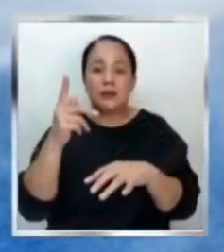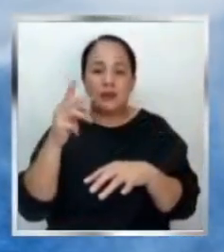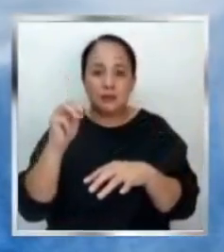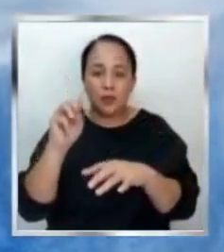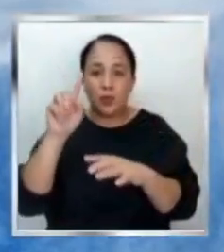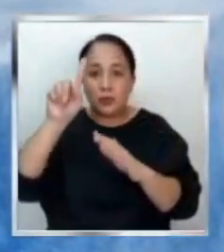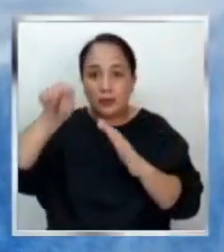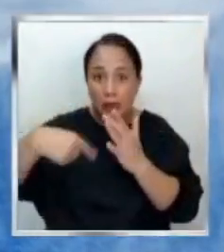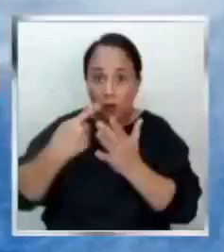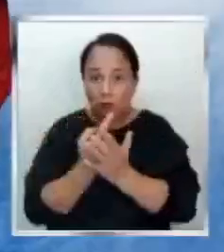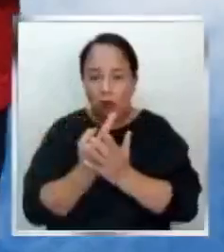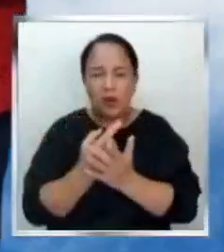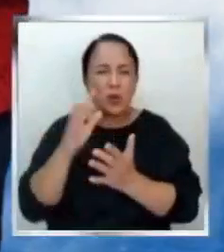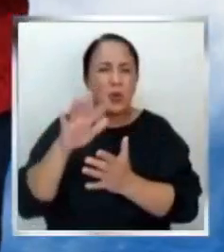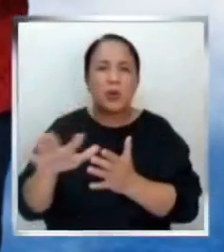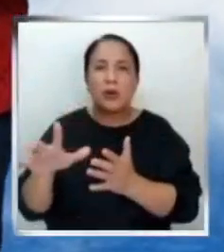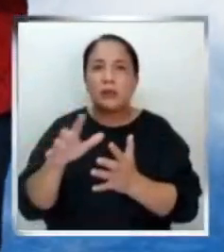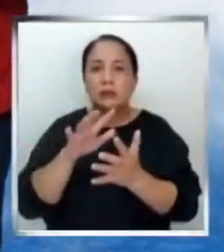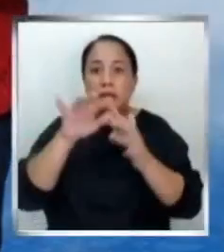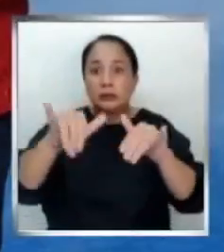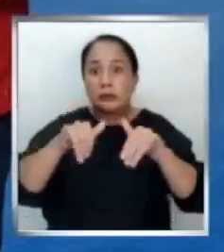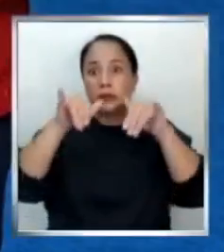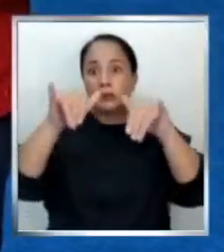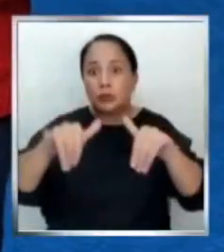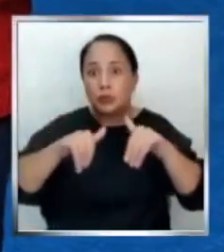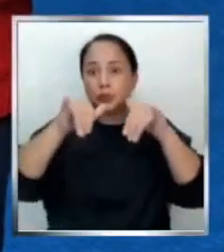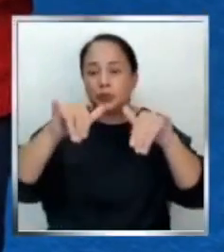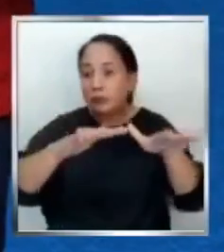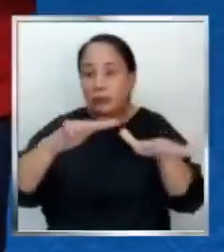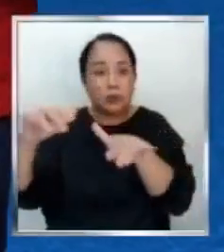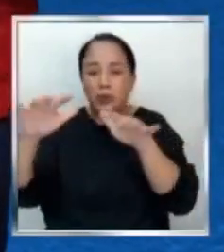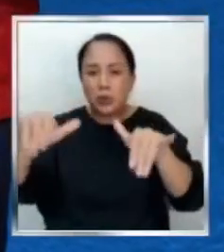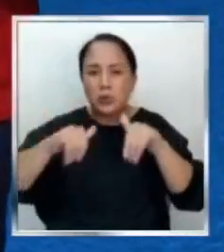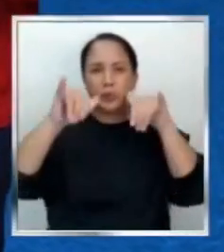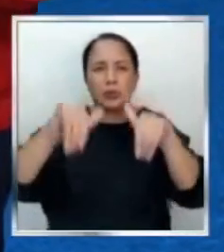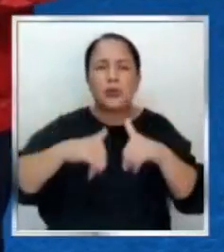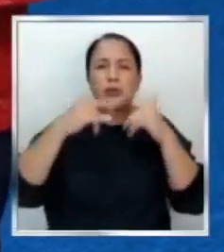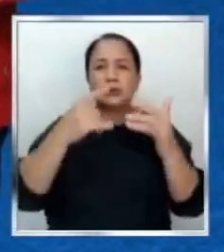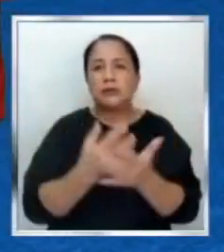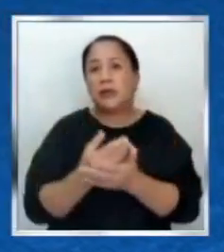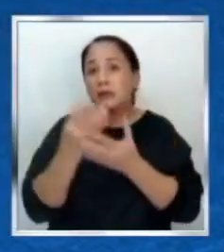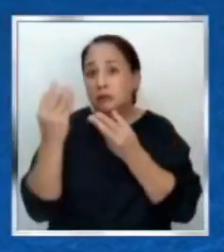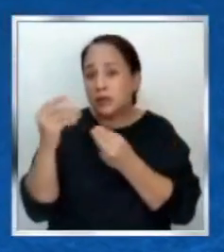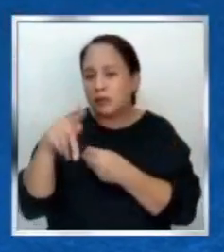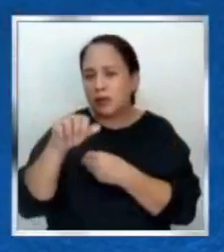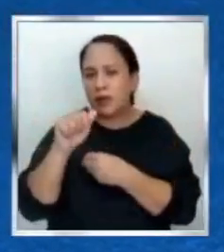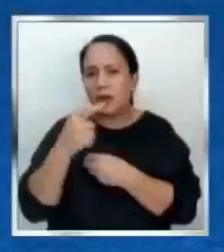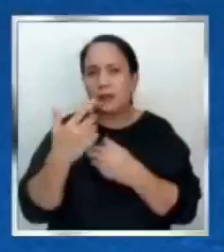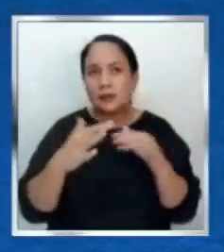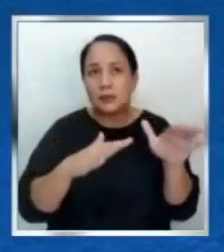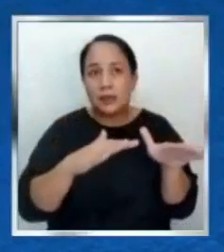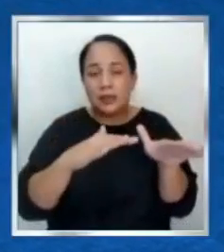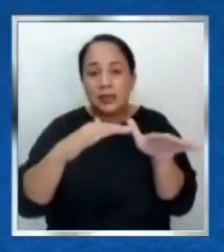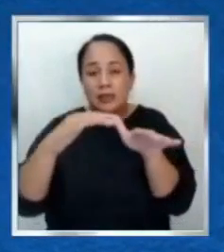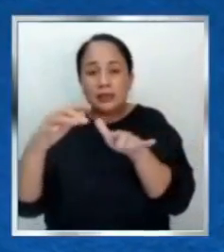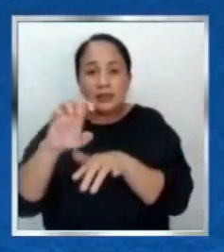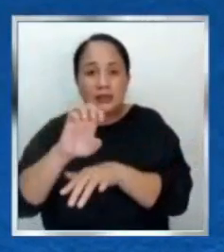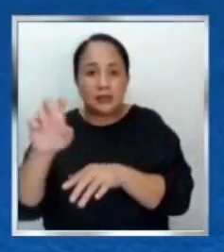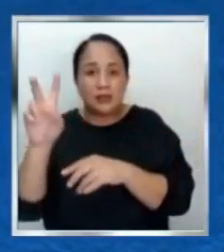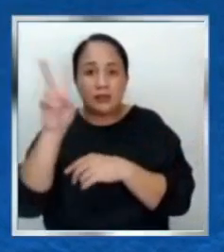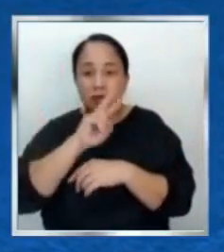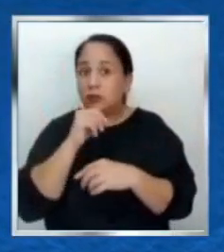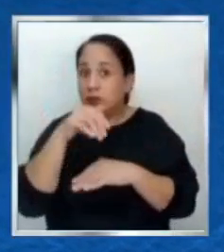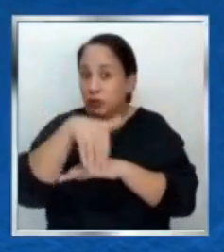halos hindi kumikilos yung bagyo. Sa forecast ng Pag-asa, unti-unti itong lalayo sa may Eastern Visayas, pero hindi ngayong gabi, kung